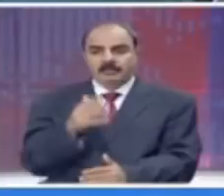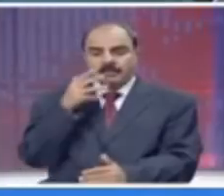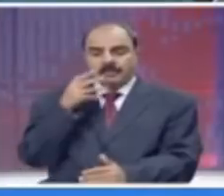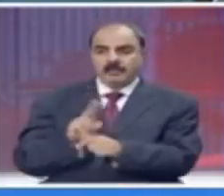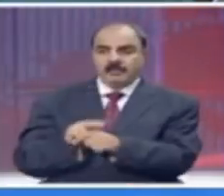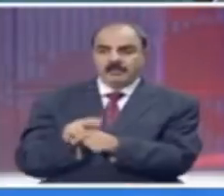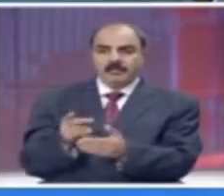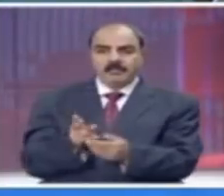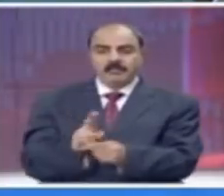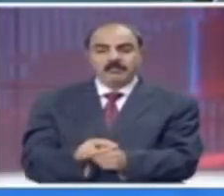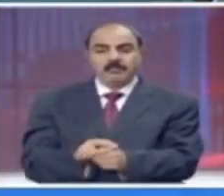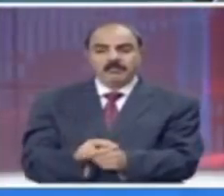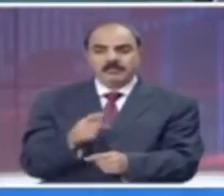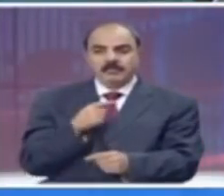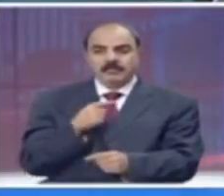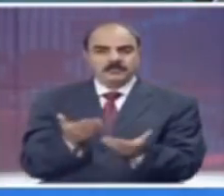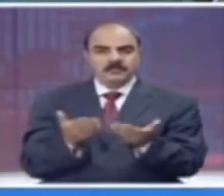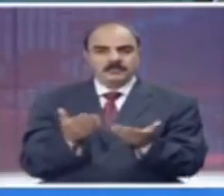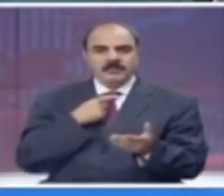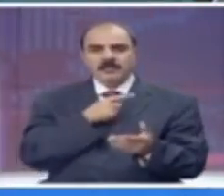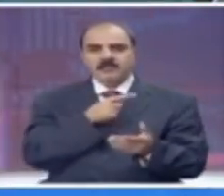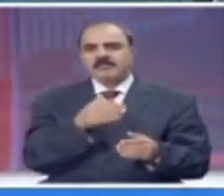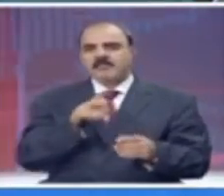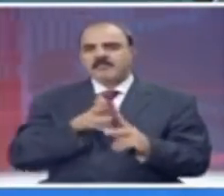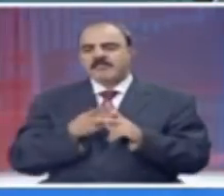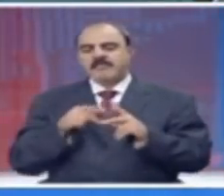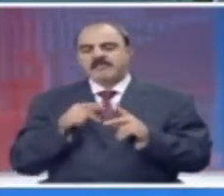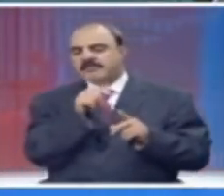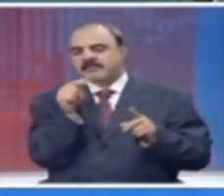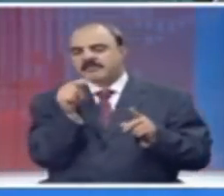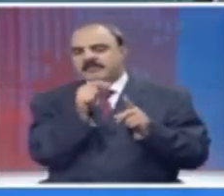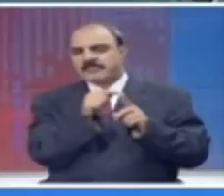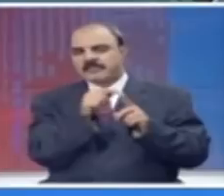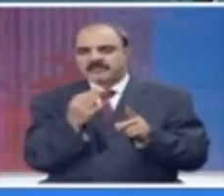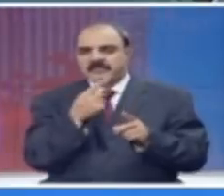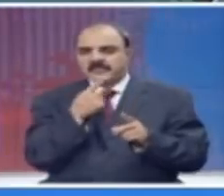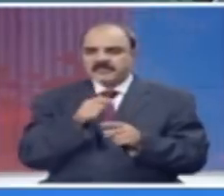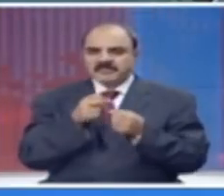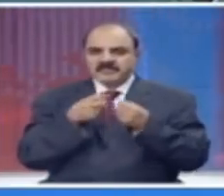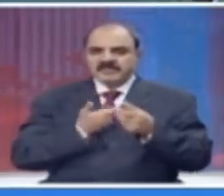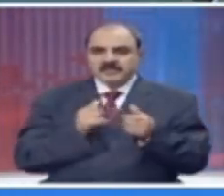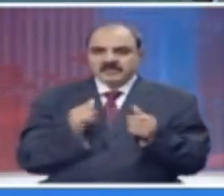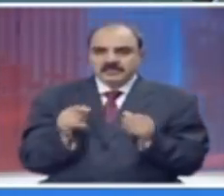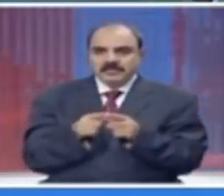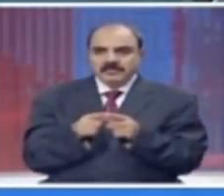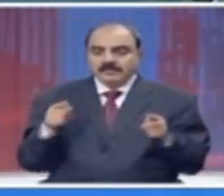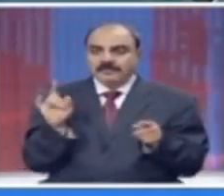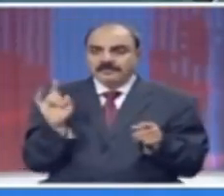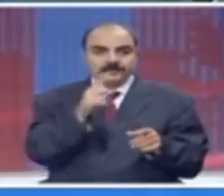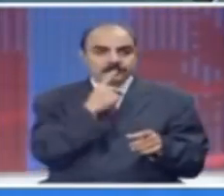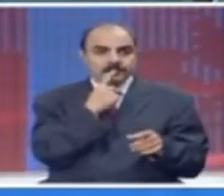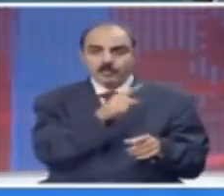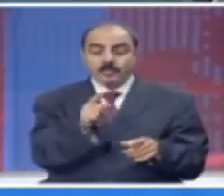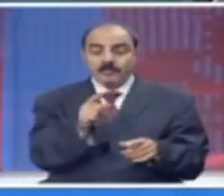ترامب، وأيضا رهان الجمهوريون على يوم الثلاثاء الكبير. مراقبون